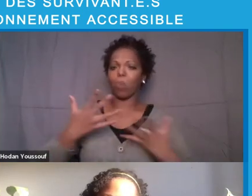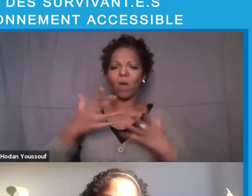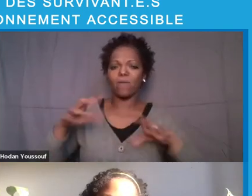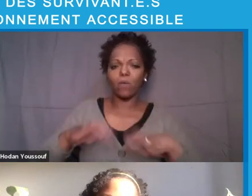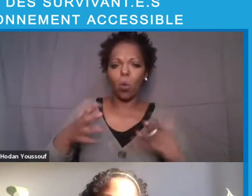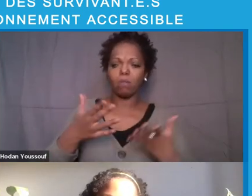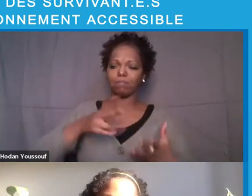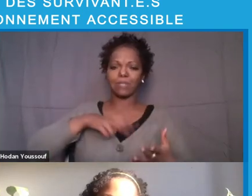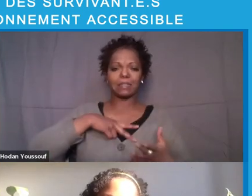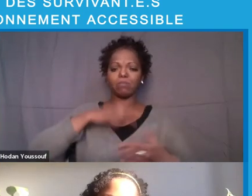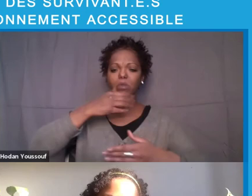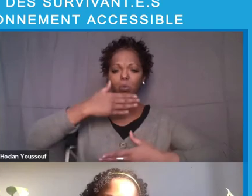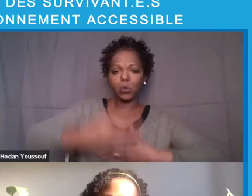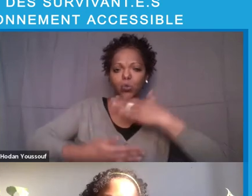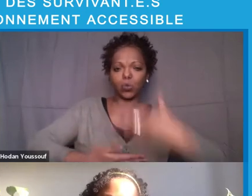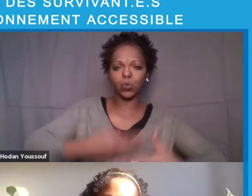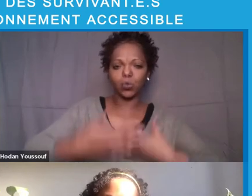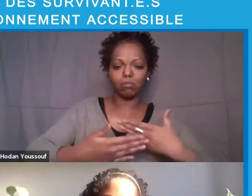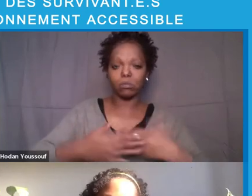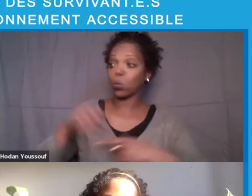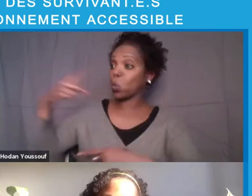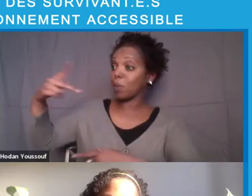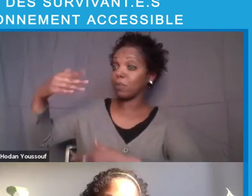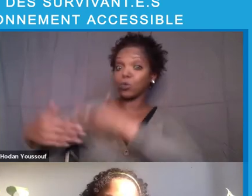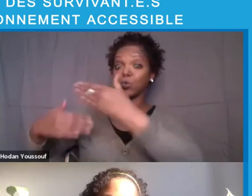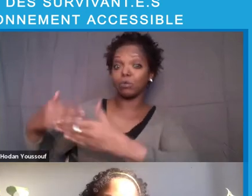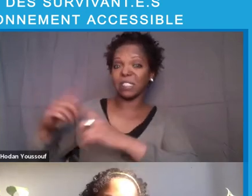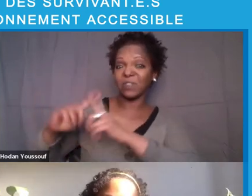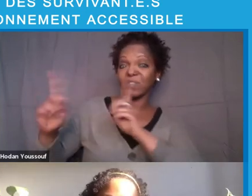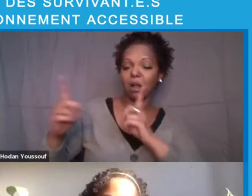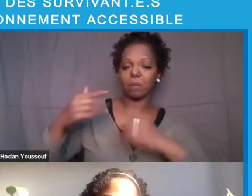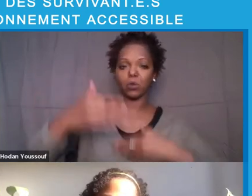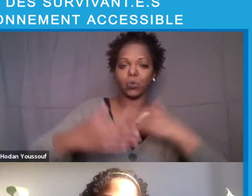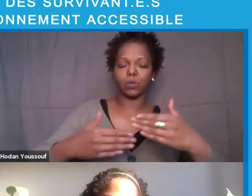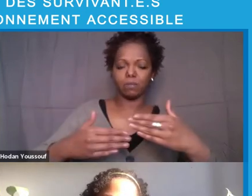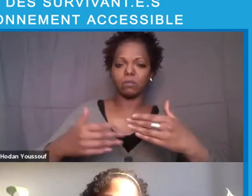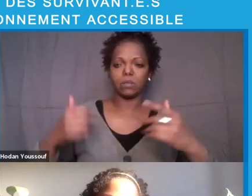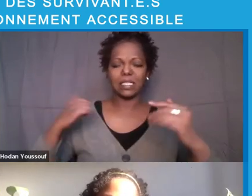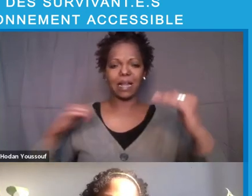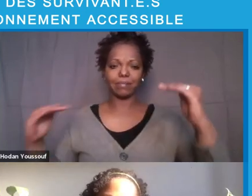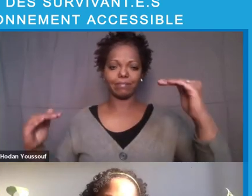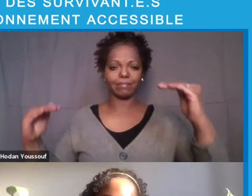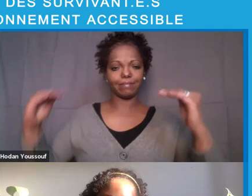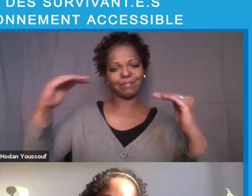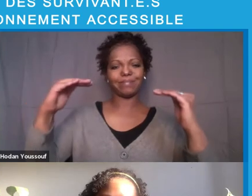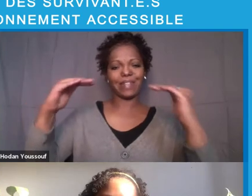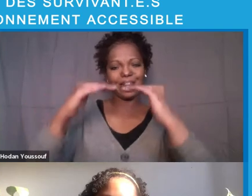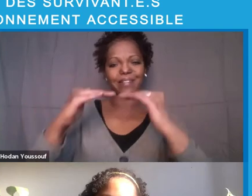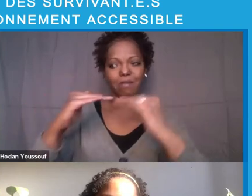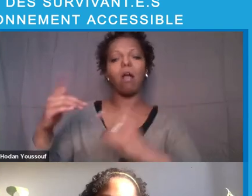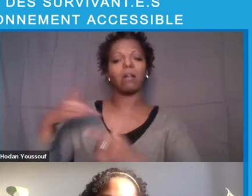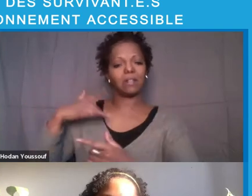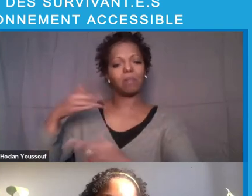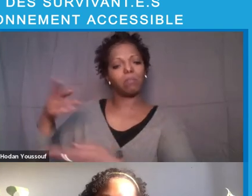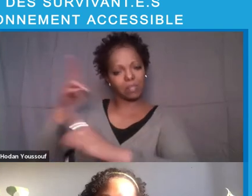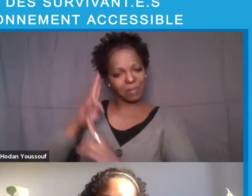attitude. Et je me prends à ce moment-là, je leur montre ce que je suis capable de faire. La procédure est